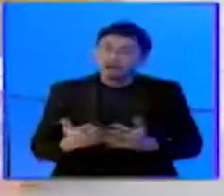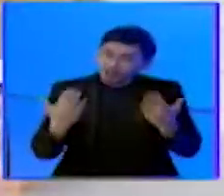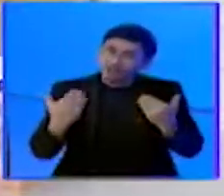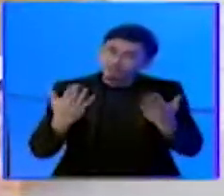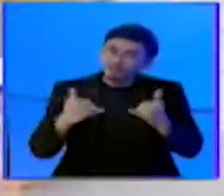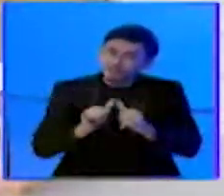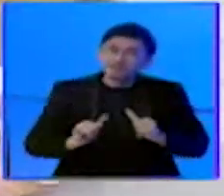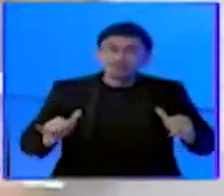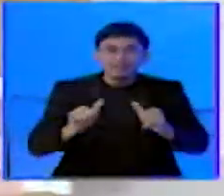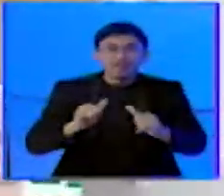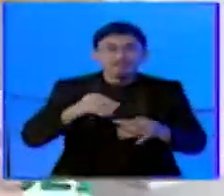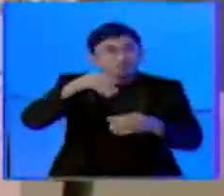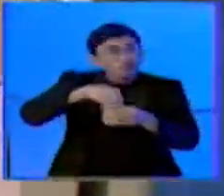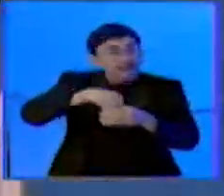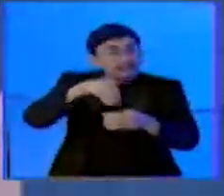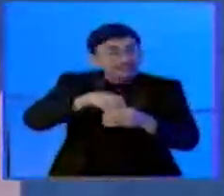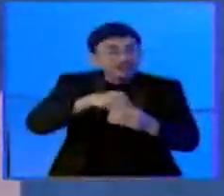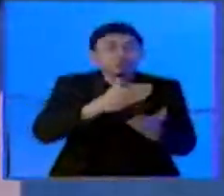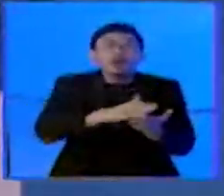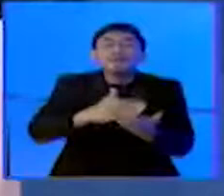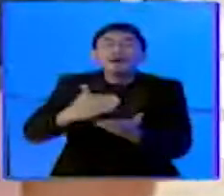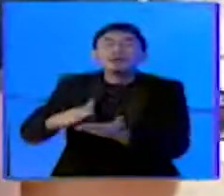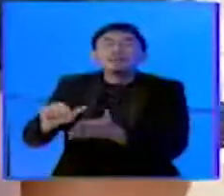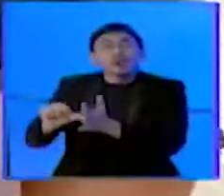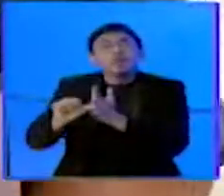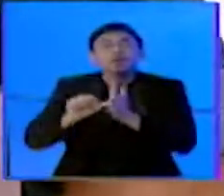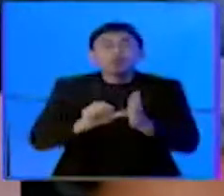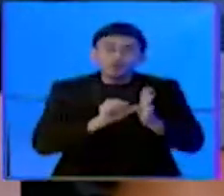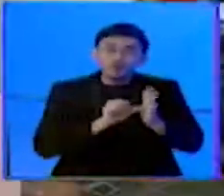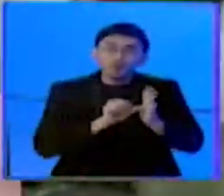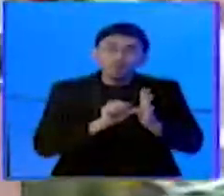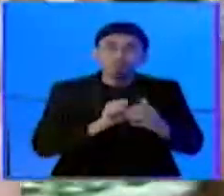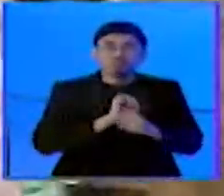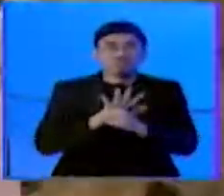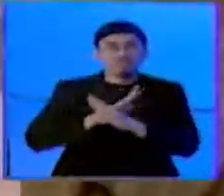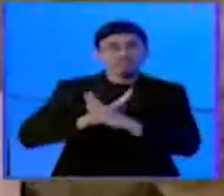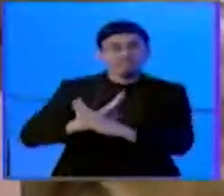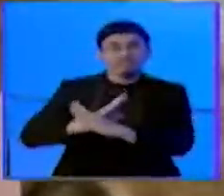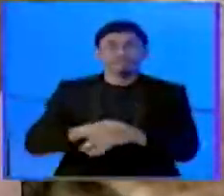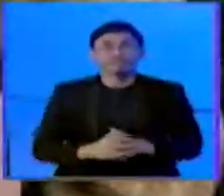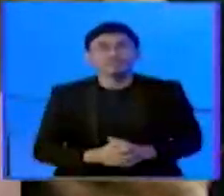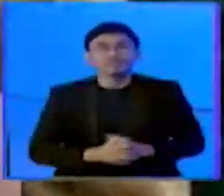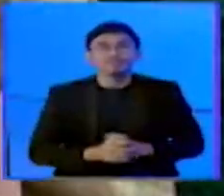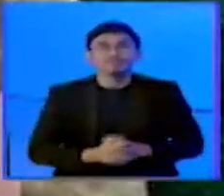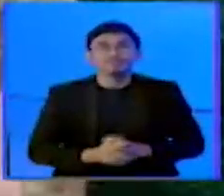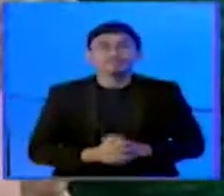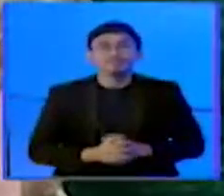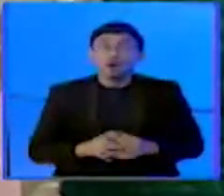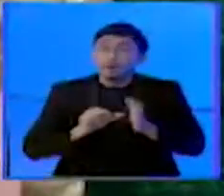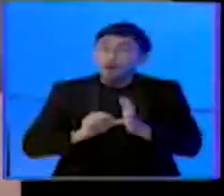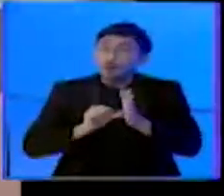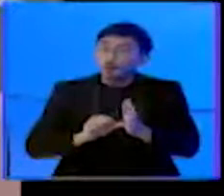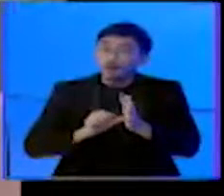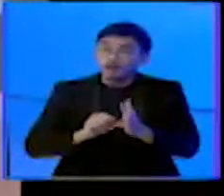berdonasi, saling berbagi kebaikan untuk bantu sesama dalam menghadapi pandemi COVID-19. Bantuan akan disalurkan untuk tenaga medis dan masyarakat